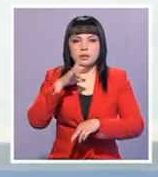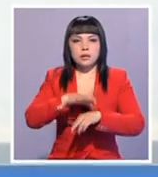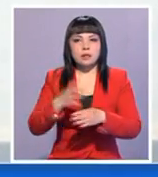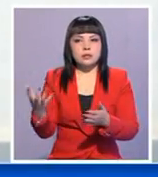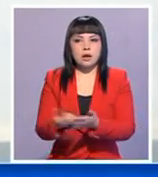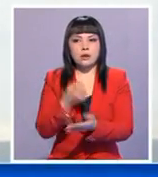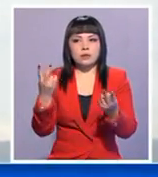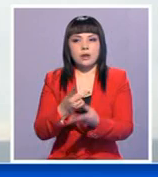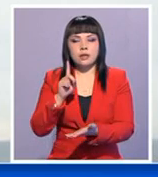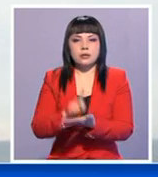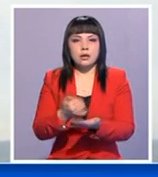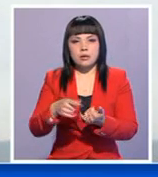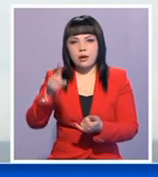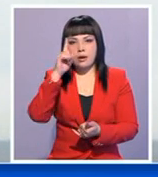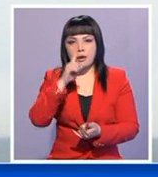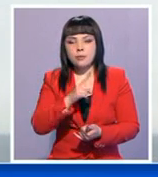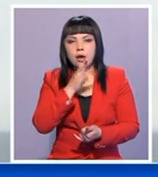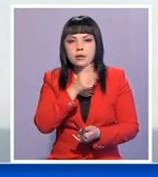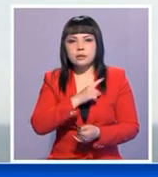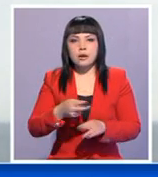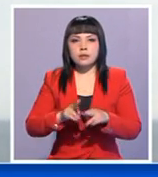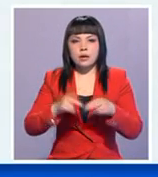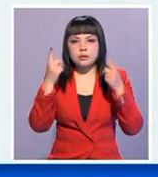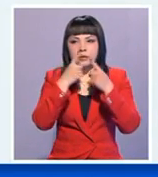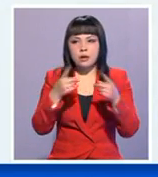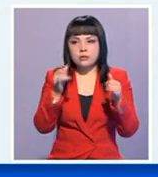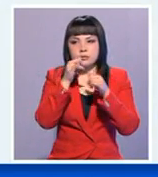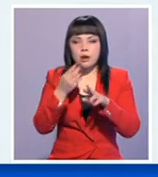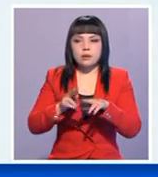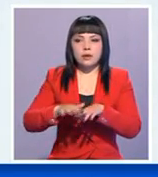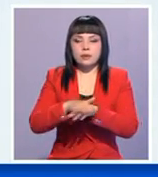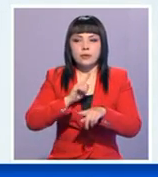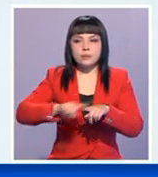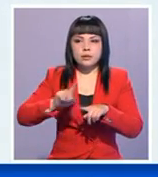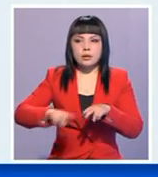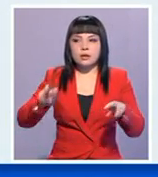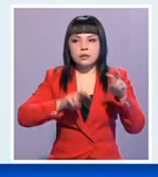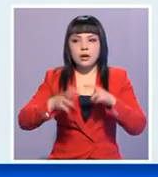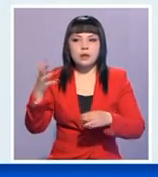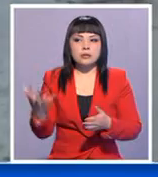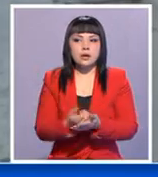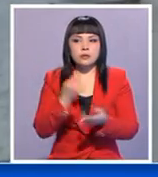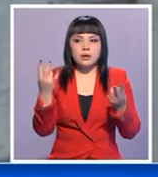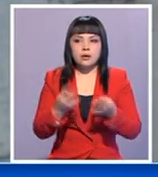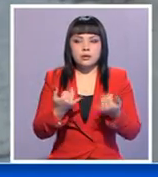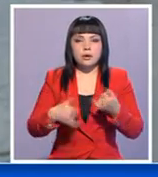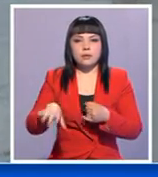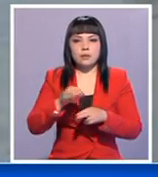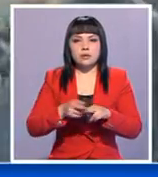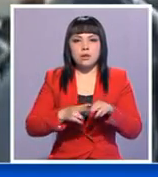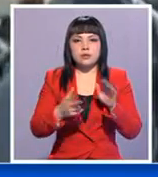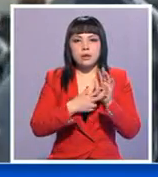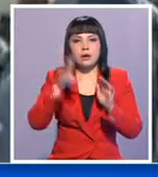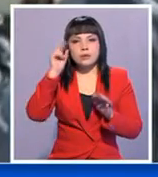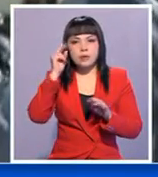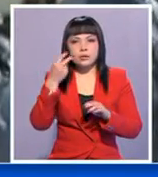жәшіктер апаттан кейін бір айға жетпей істен шығып, белгі бермей қоюы мүмкін. Сондықтан оларды тез табу керек болып отыр. Наурыздың 8-інде